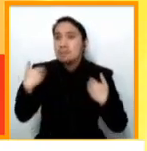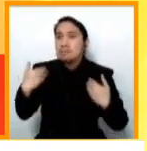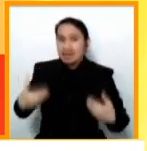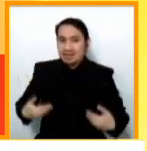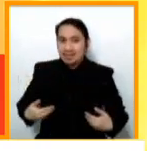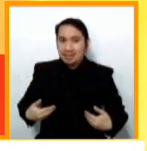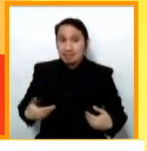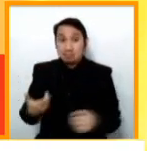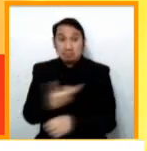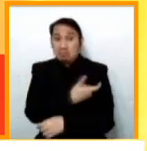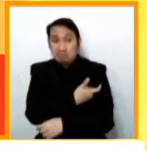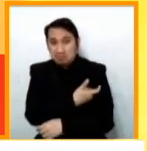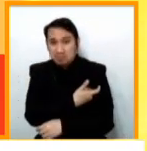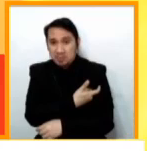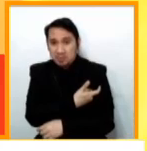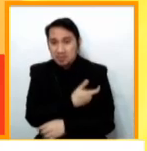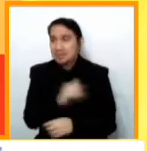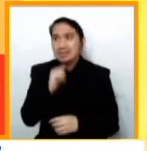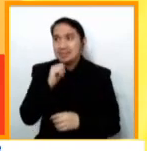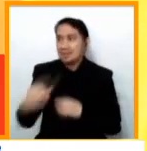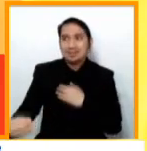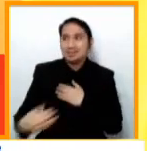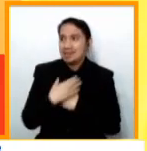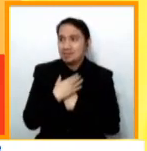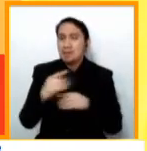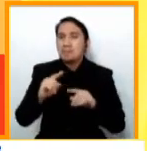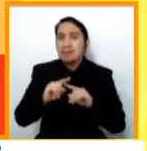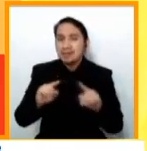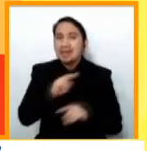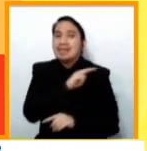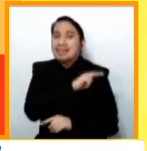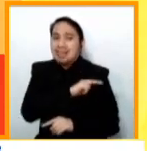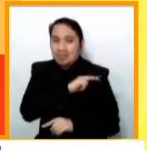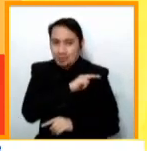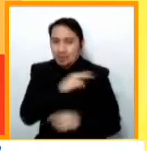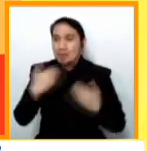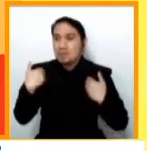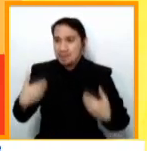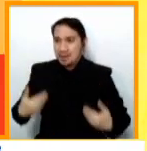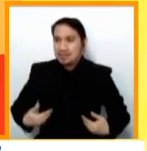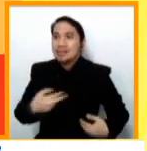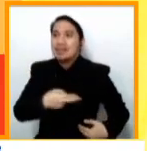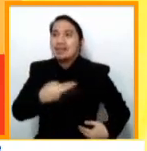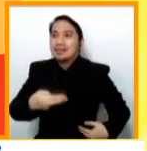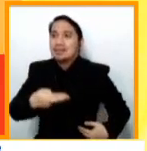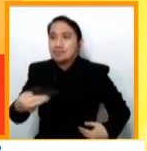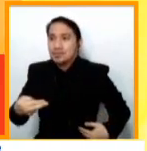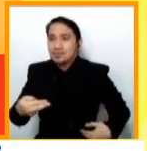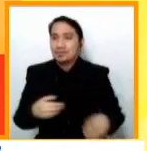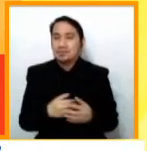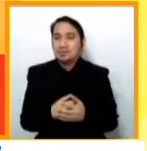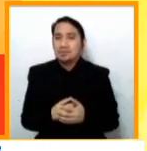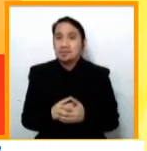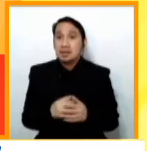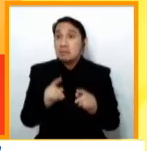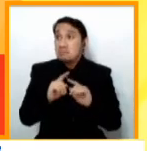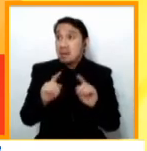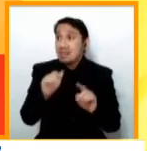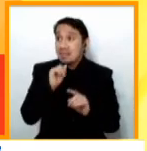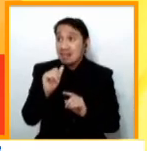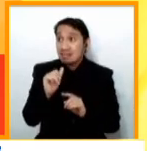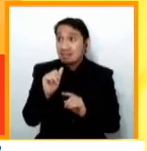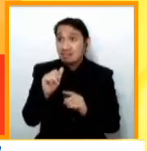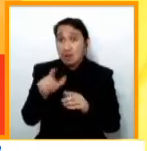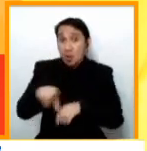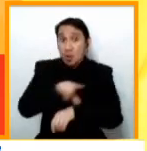binabakunahan. Hindi po talaga yung side effect, kundi yun ay reaksyon lamang sa bakuna. Mm-hmm. At yun naman po ay hindi tatagal sa 2 araw. Karamihan po